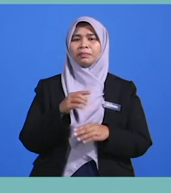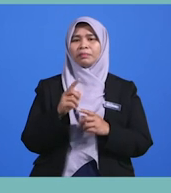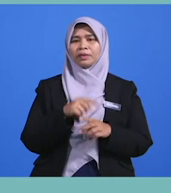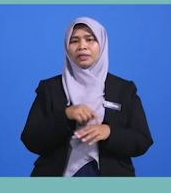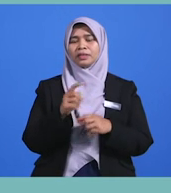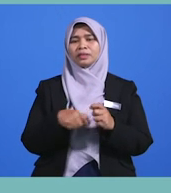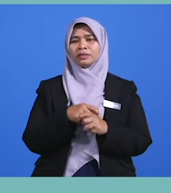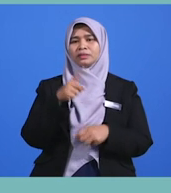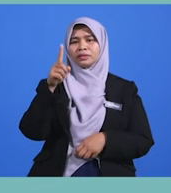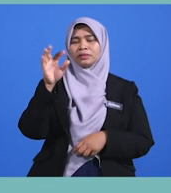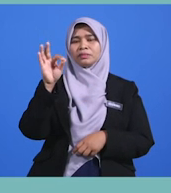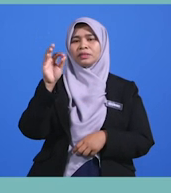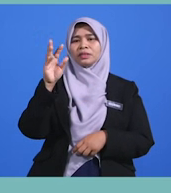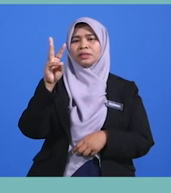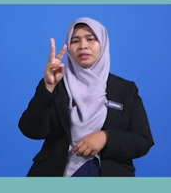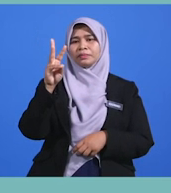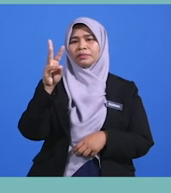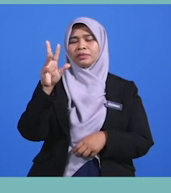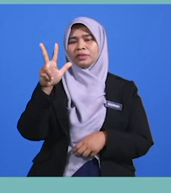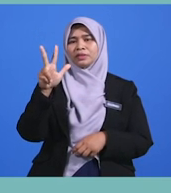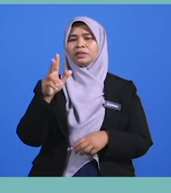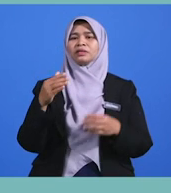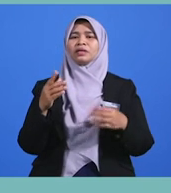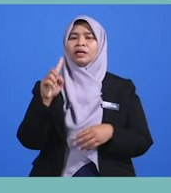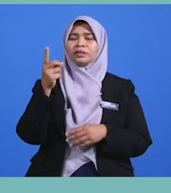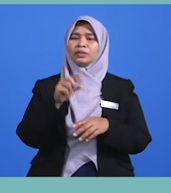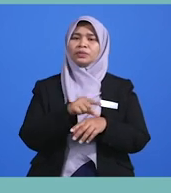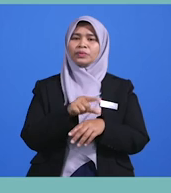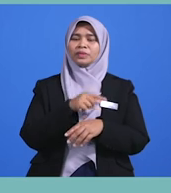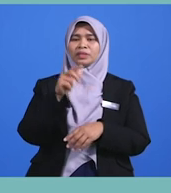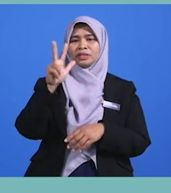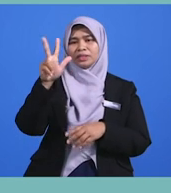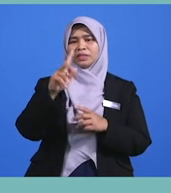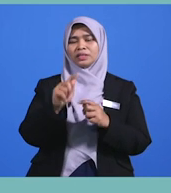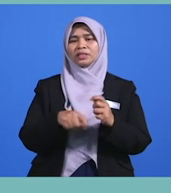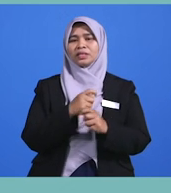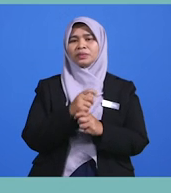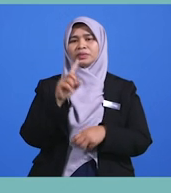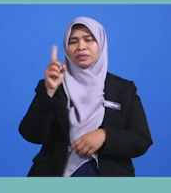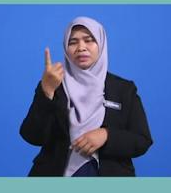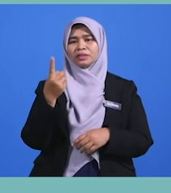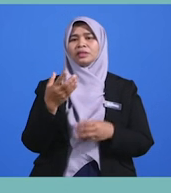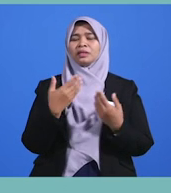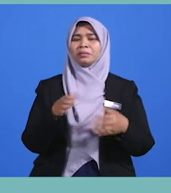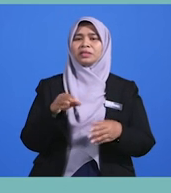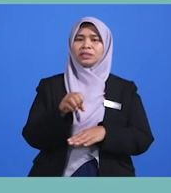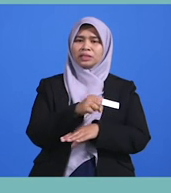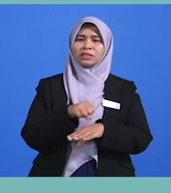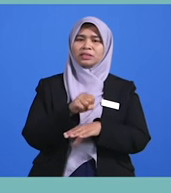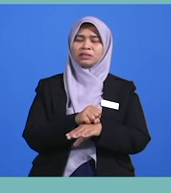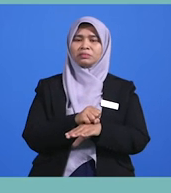hanya dapat bertahan selama 2 tahun sahaja, setelah Singapura mengambil keputusan meninggalkan Malaysia pada